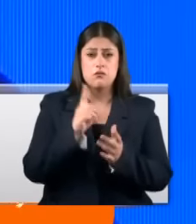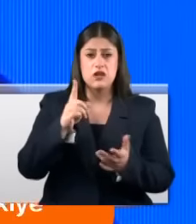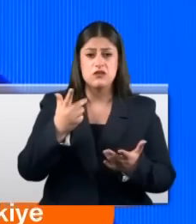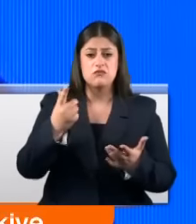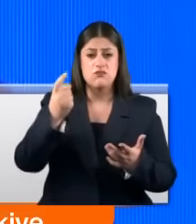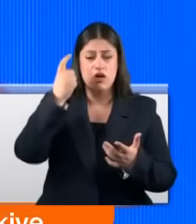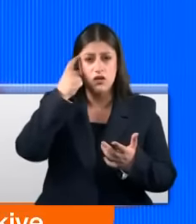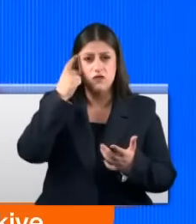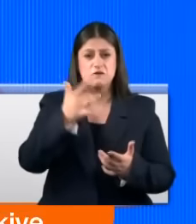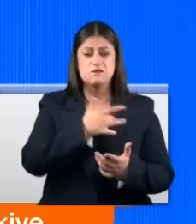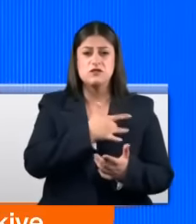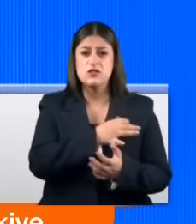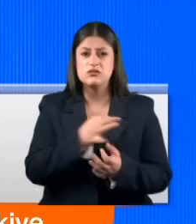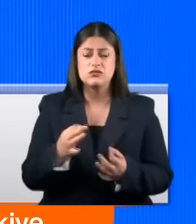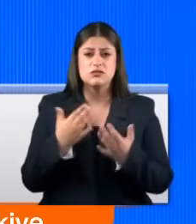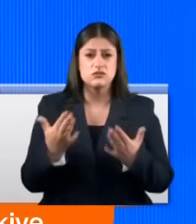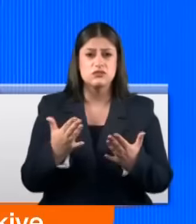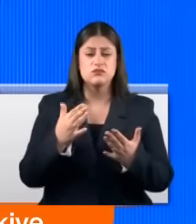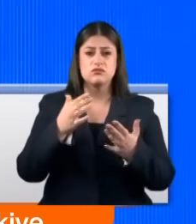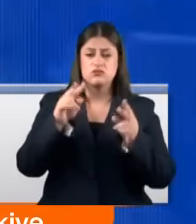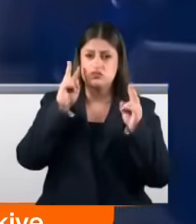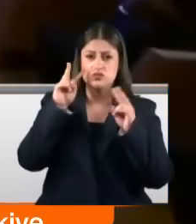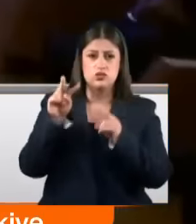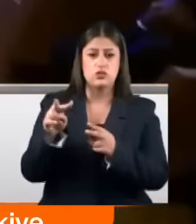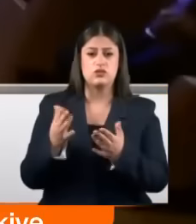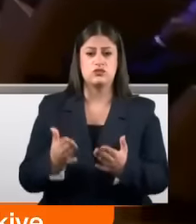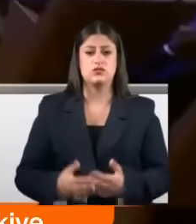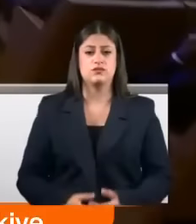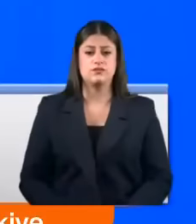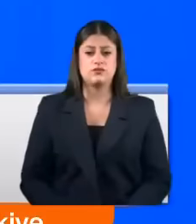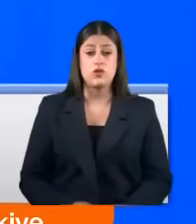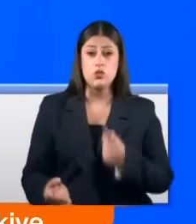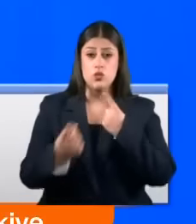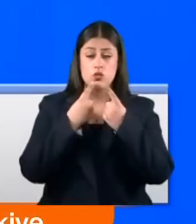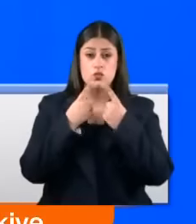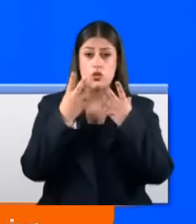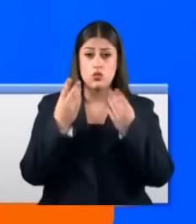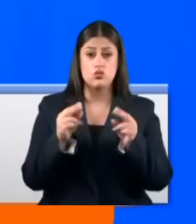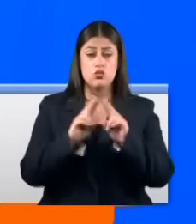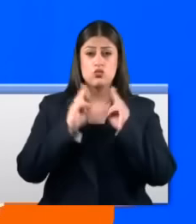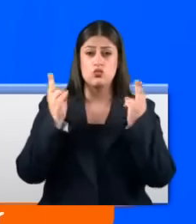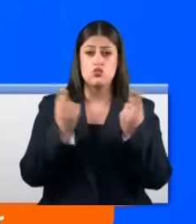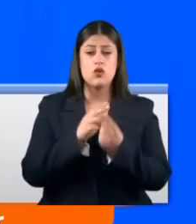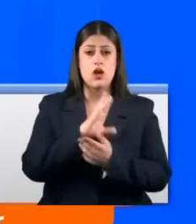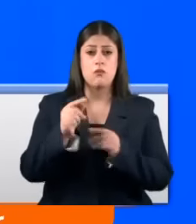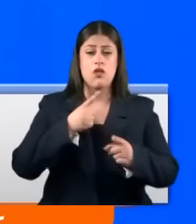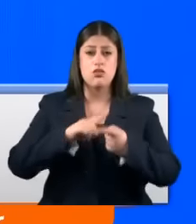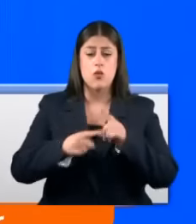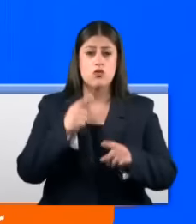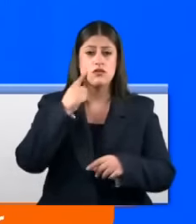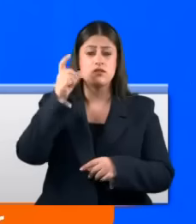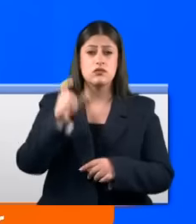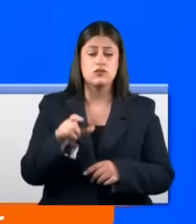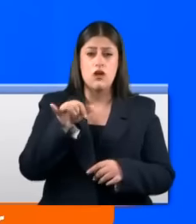ve vicdan tutulmasıyla karşı karşıyayız. Lafa gelince tüm dünyaya demokrasi ve insan hakları